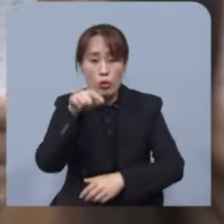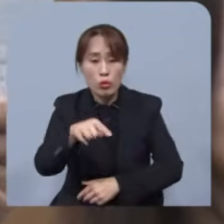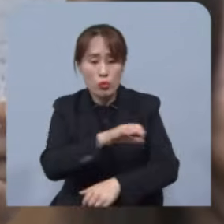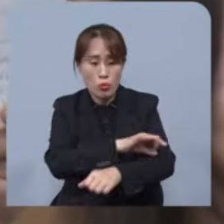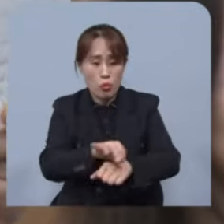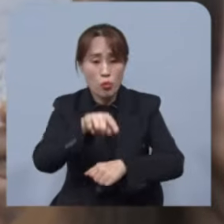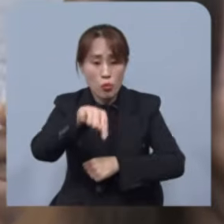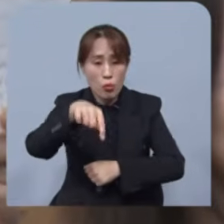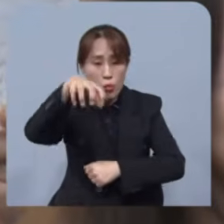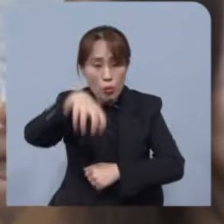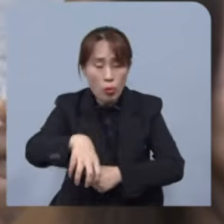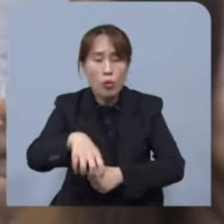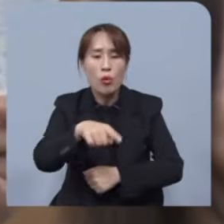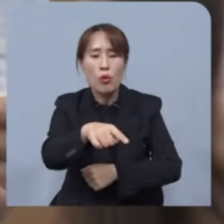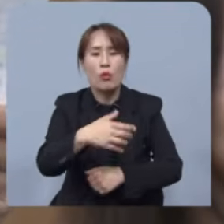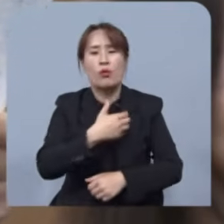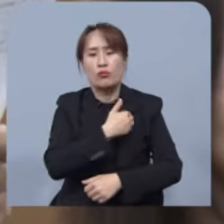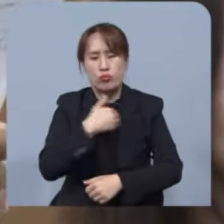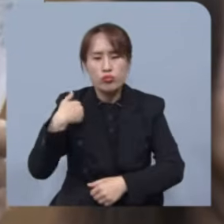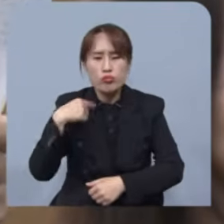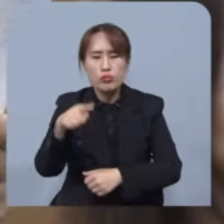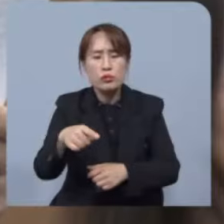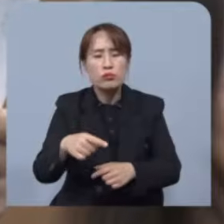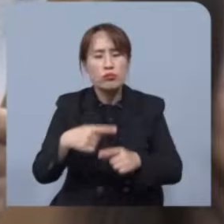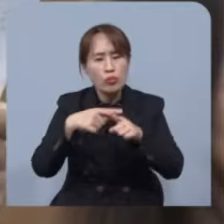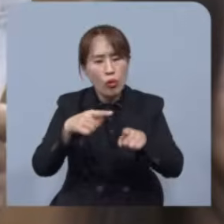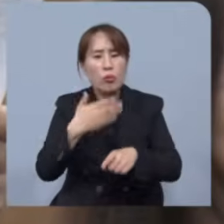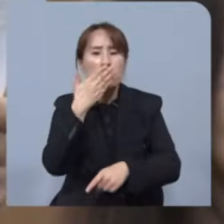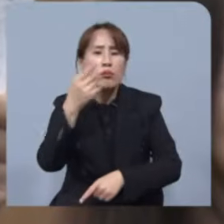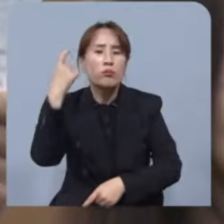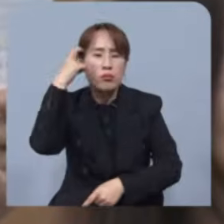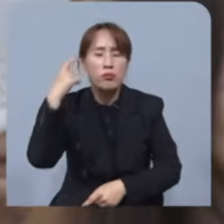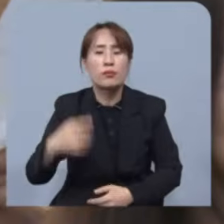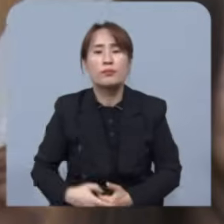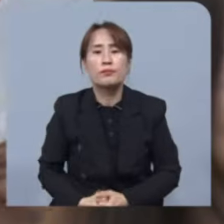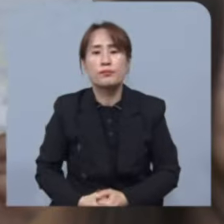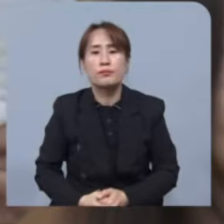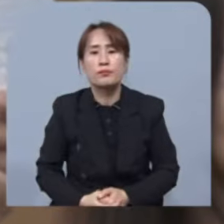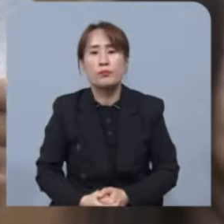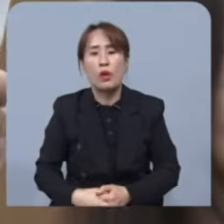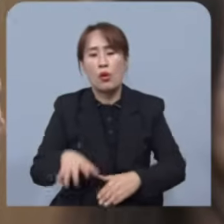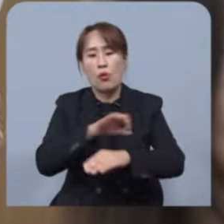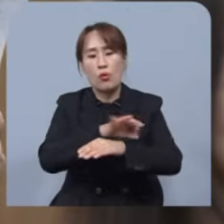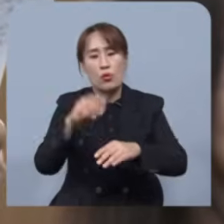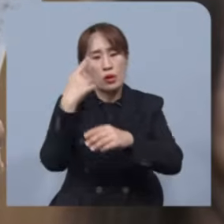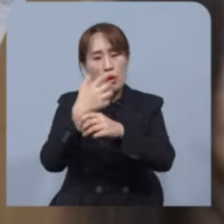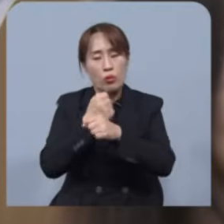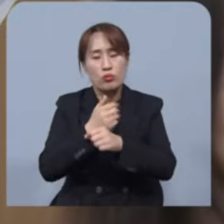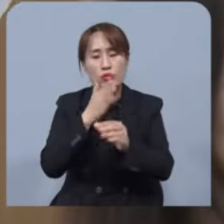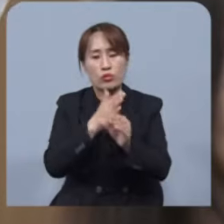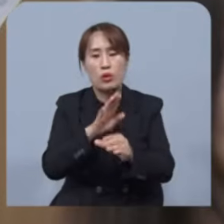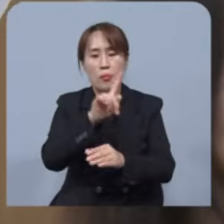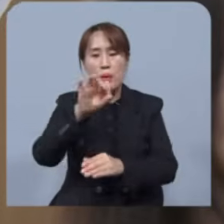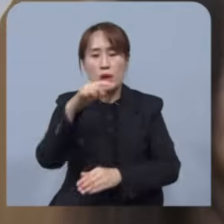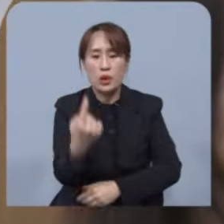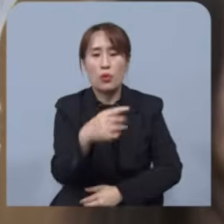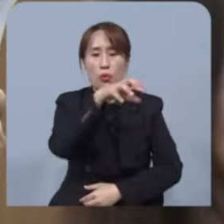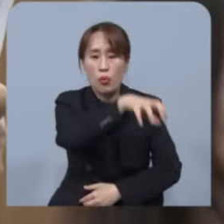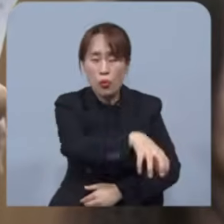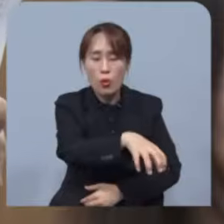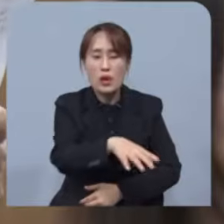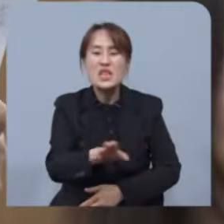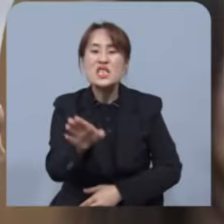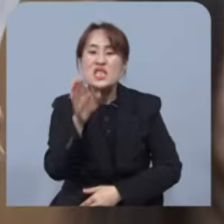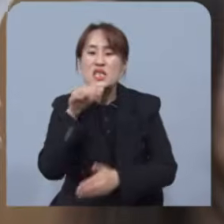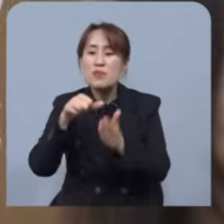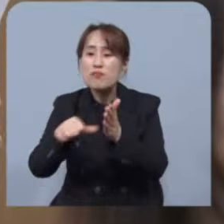오송 같은 지역에서 충분히 그런 시도를 해볼 수 있다고 생각합니다. 오송이 연구개발 중심의 바이오 클러스터에서